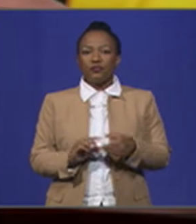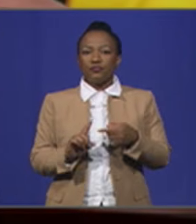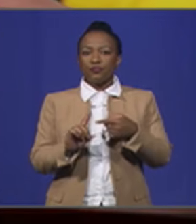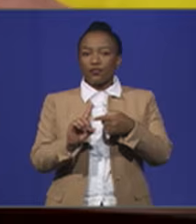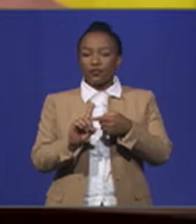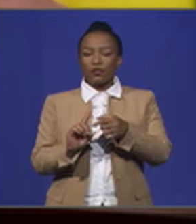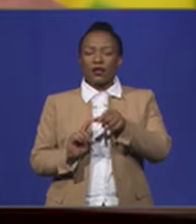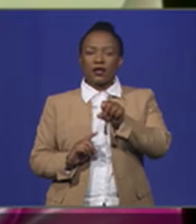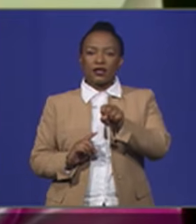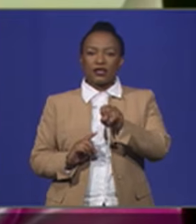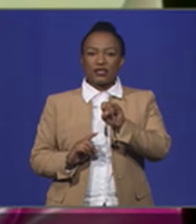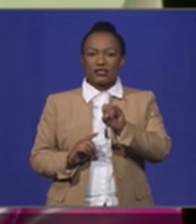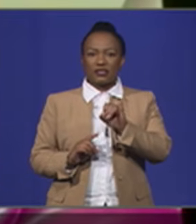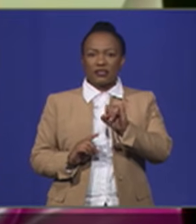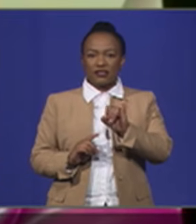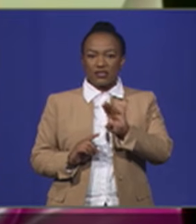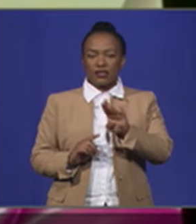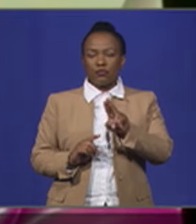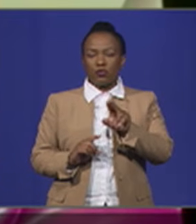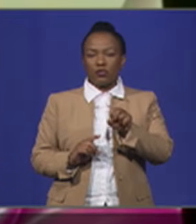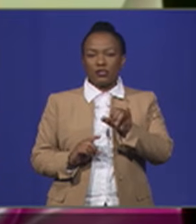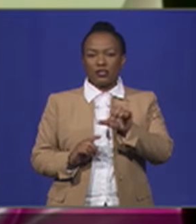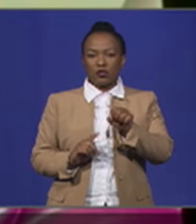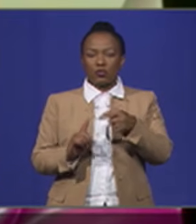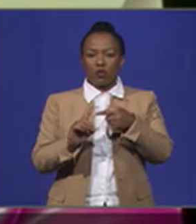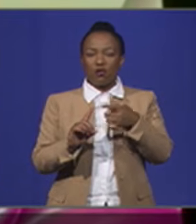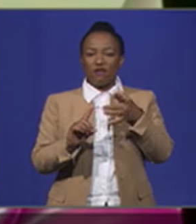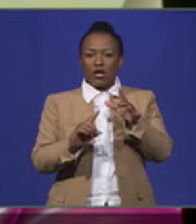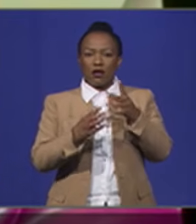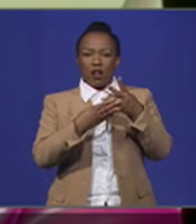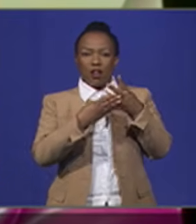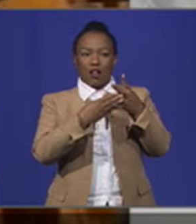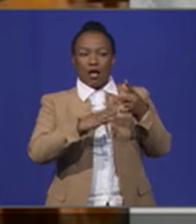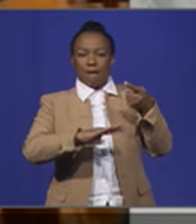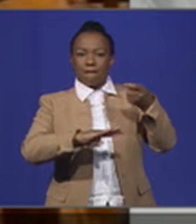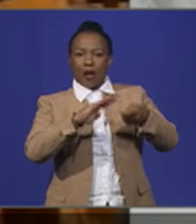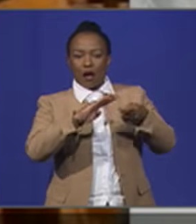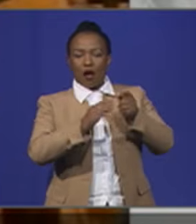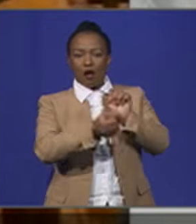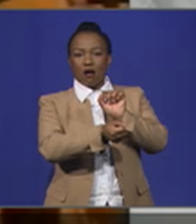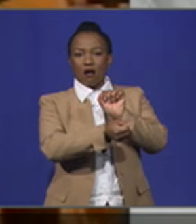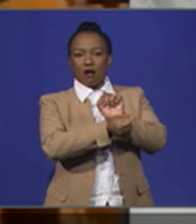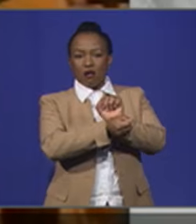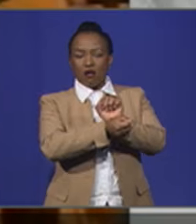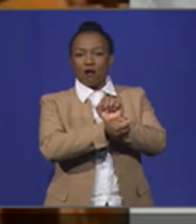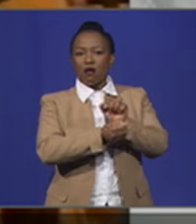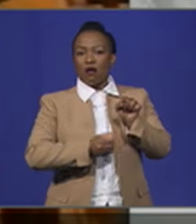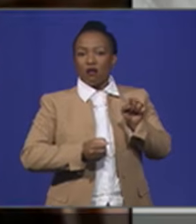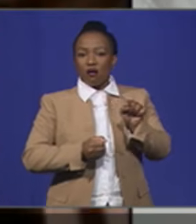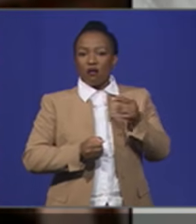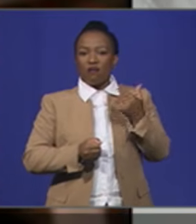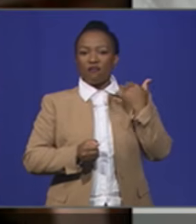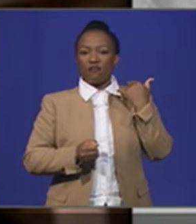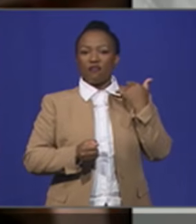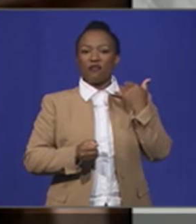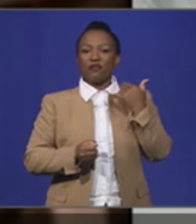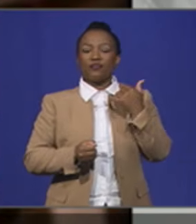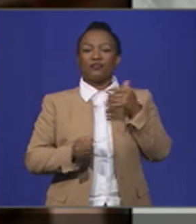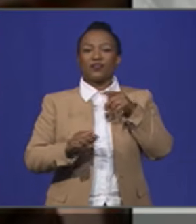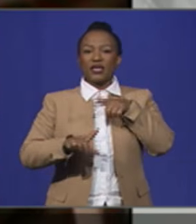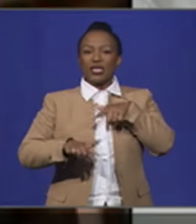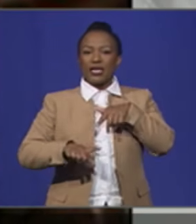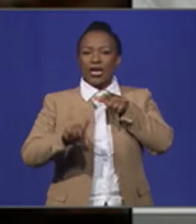nane wa sekobo sa dingwaga di feta 25 kwa kgolegelong morago ga go bonwa molato wa polao ya mokwaledi kakaretso wa liki